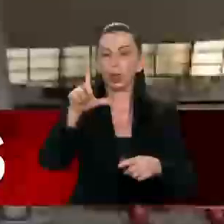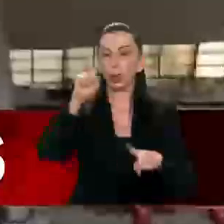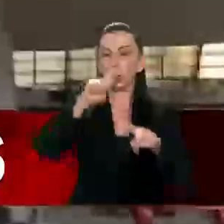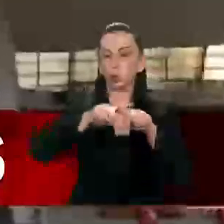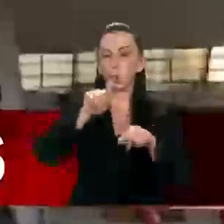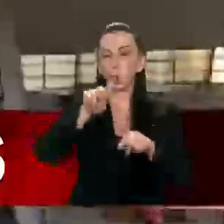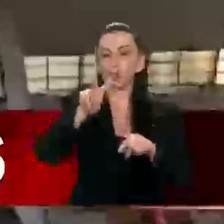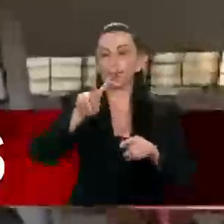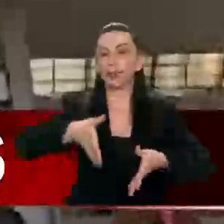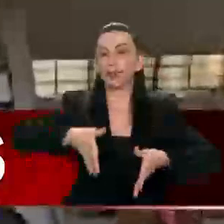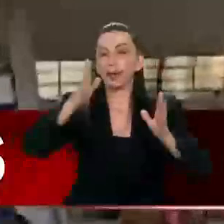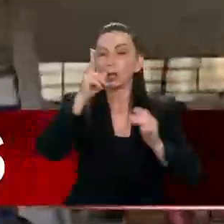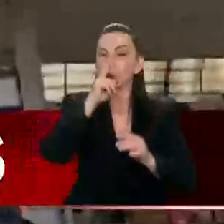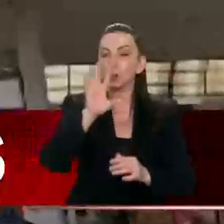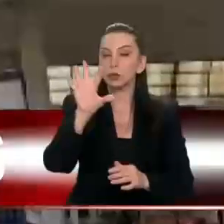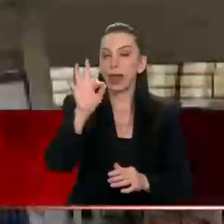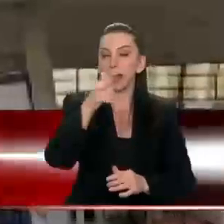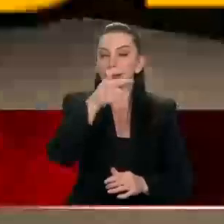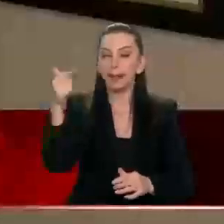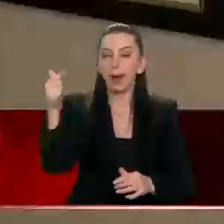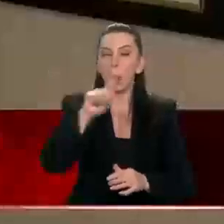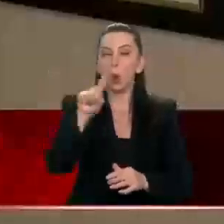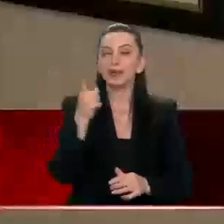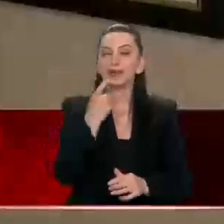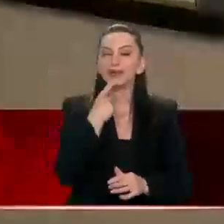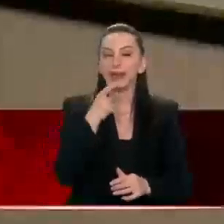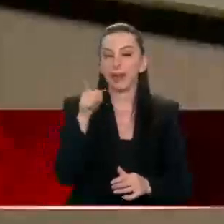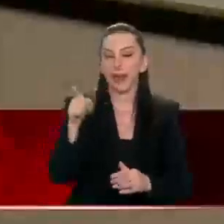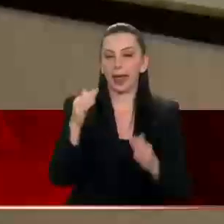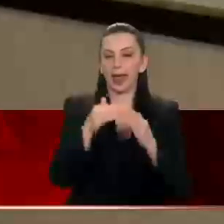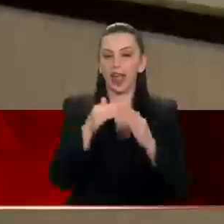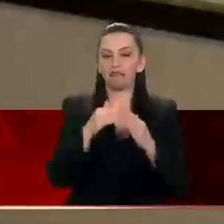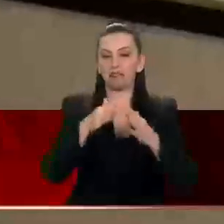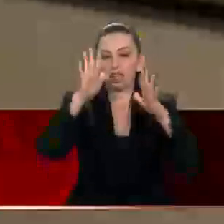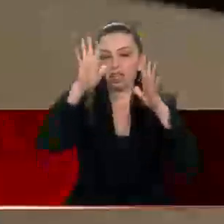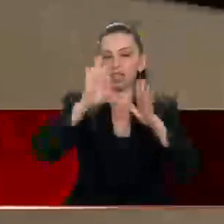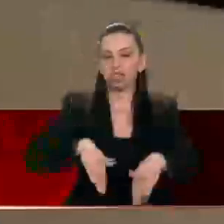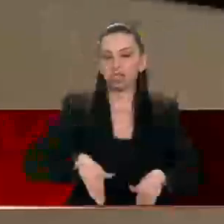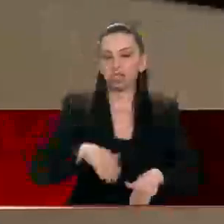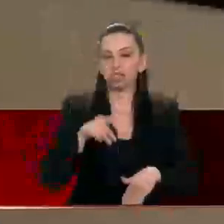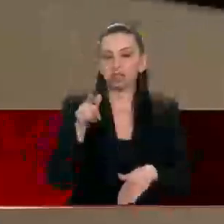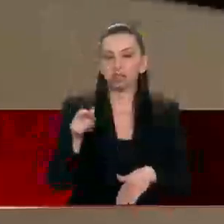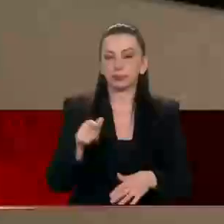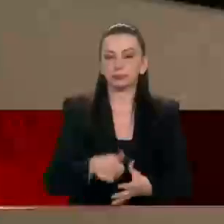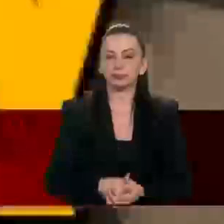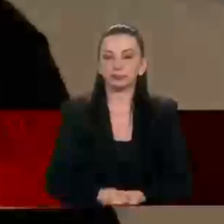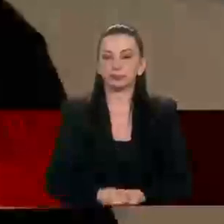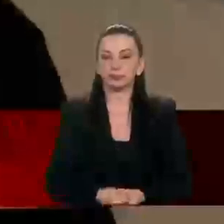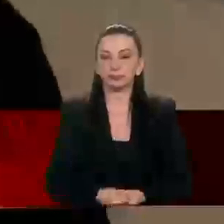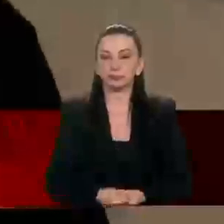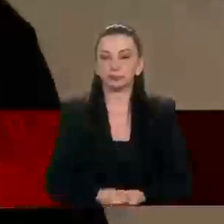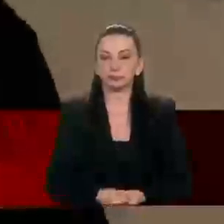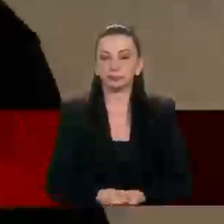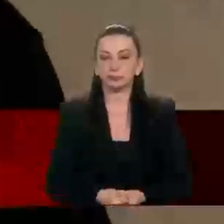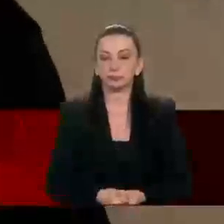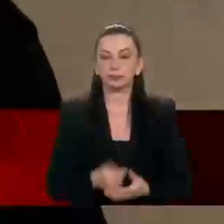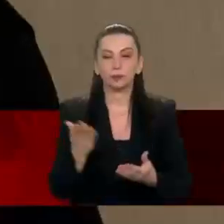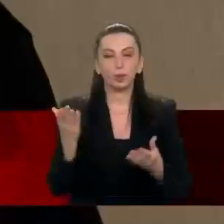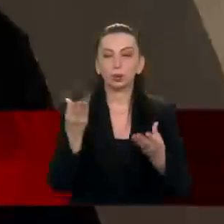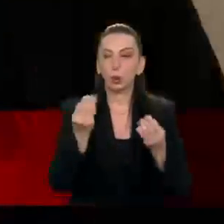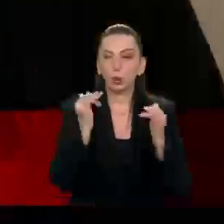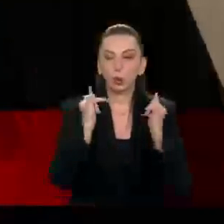katlı 250 daireden oluşan 10 yıllık bir yapı. Yıkıldı, harap oldu ama hiçbir Rönesans gibi değil. Rönesans çok